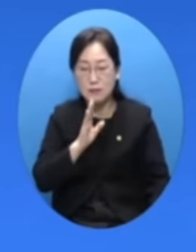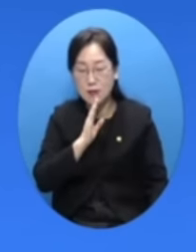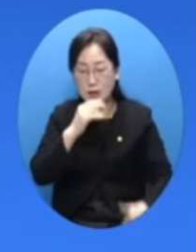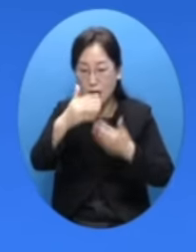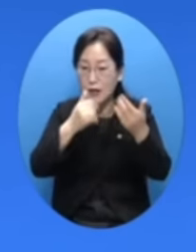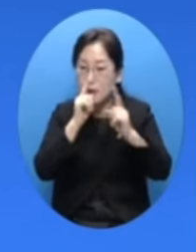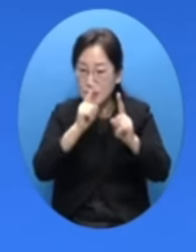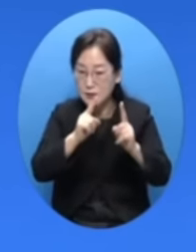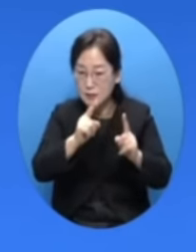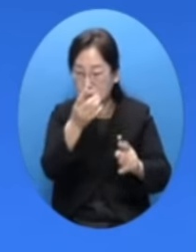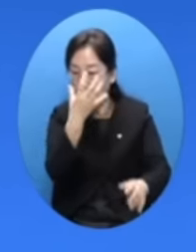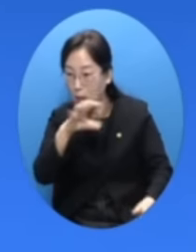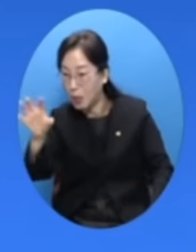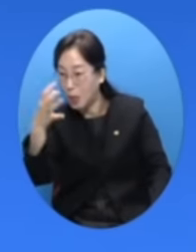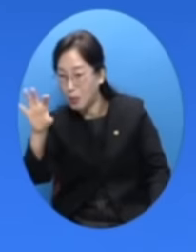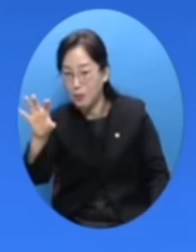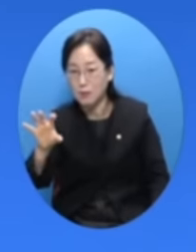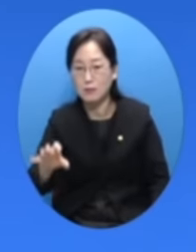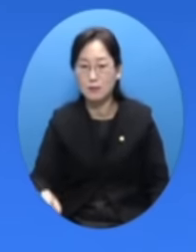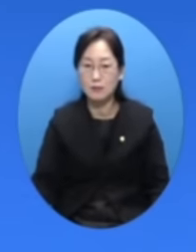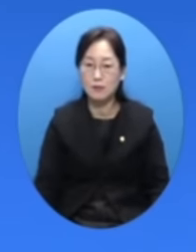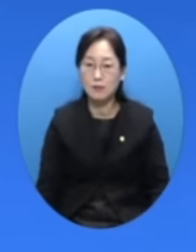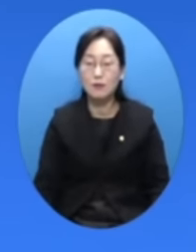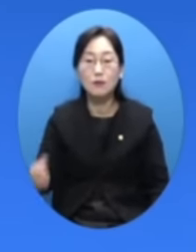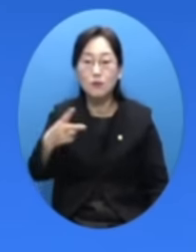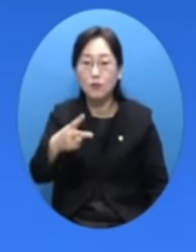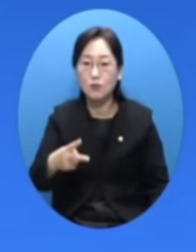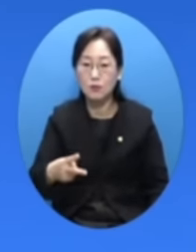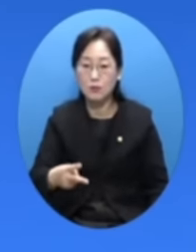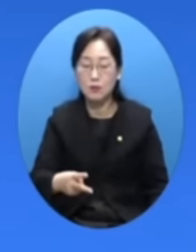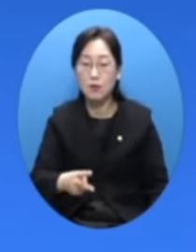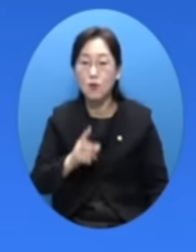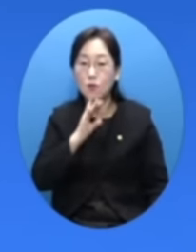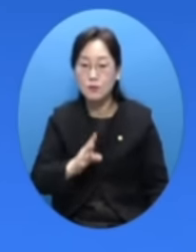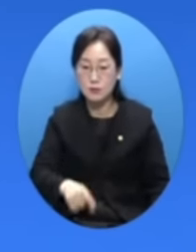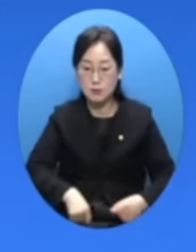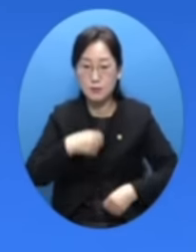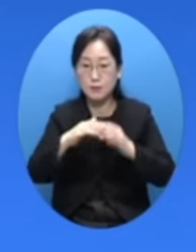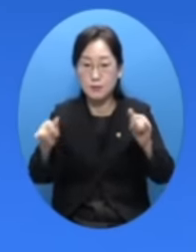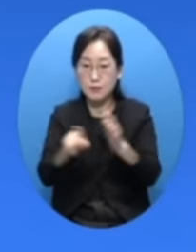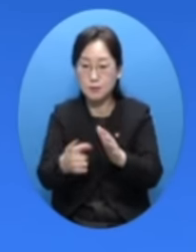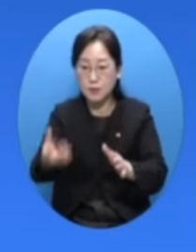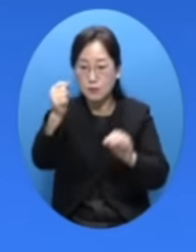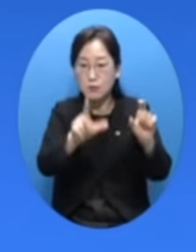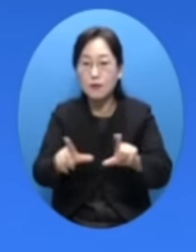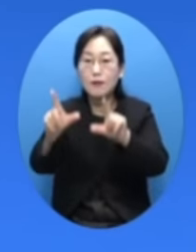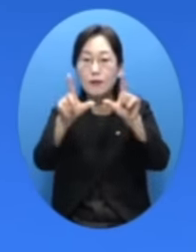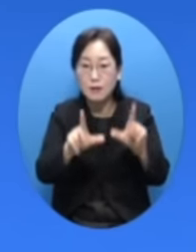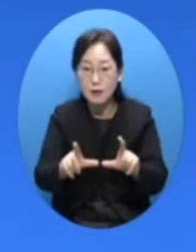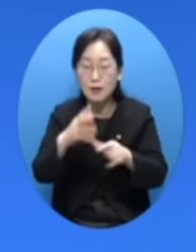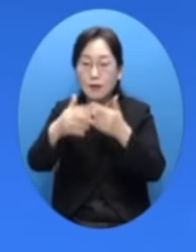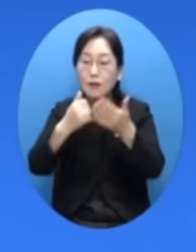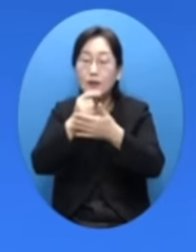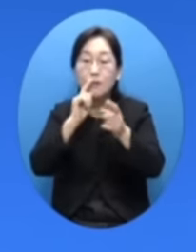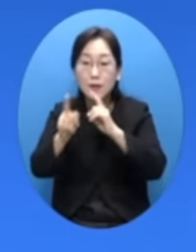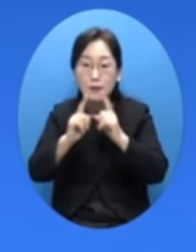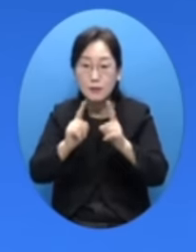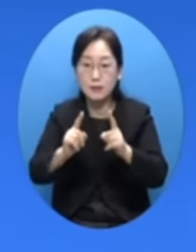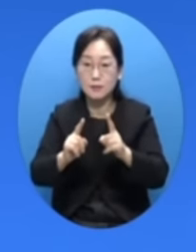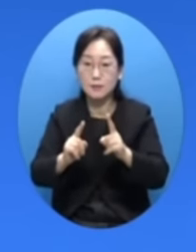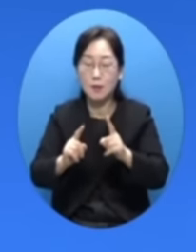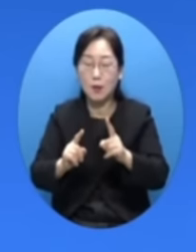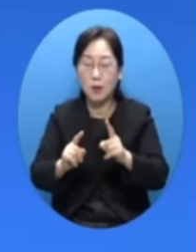왜곡시키고 그래서 오직 의를 믿음으로 말미암아 살리라 한 그 하나님의 말씀을